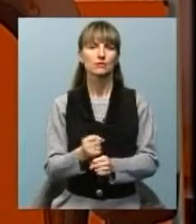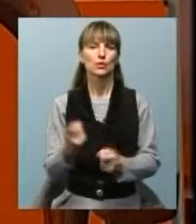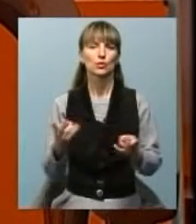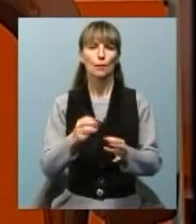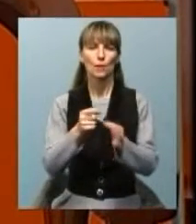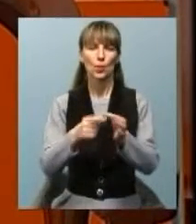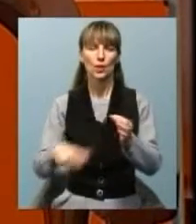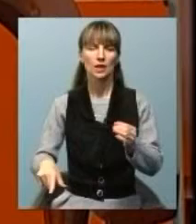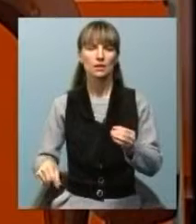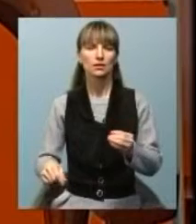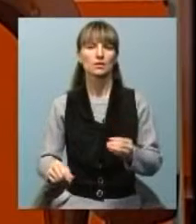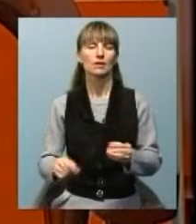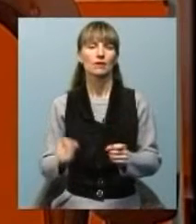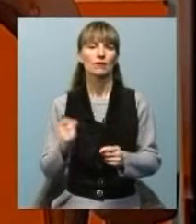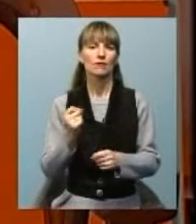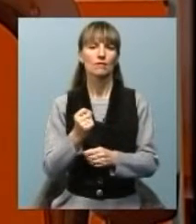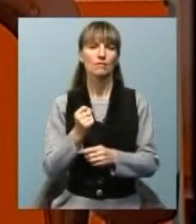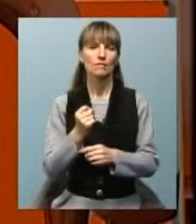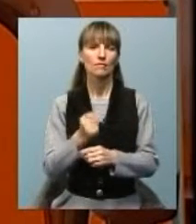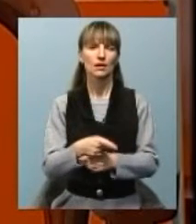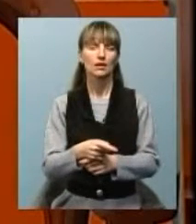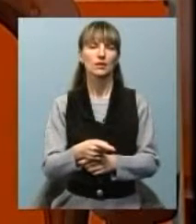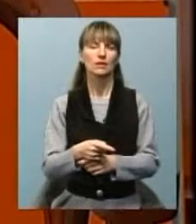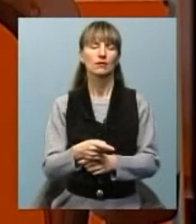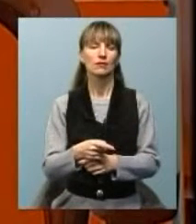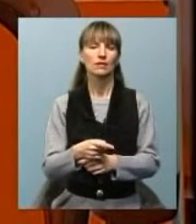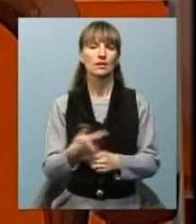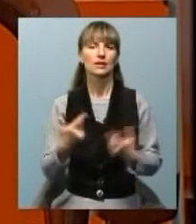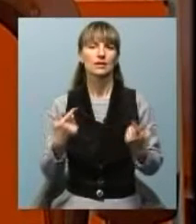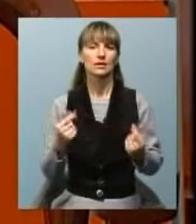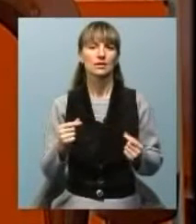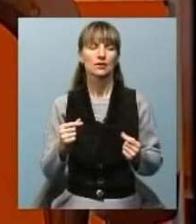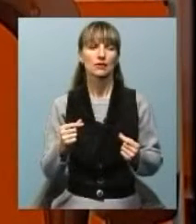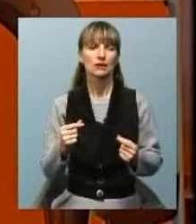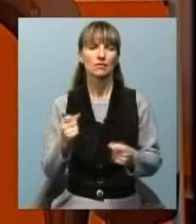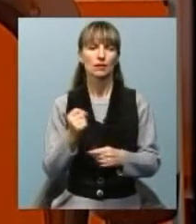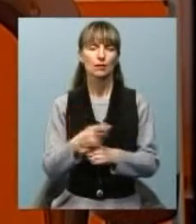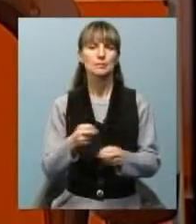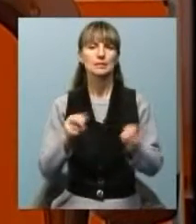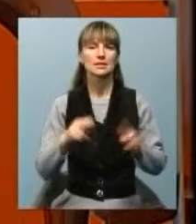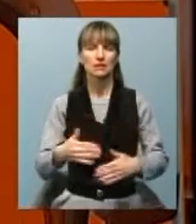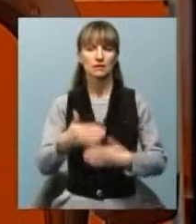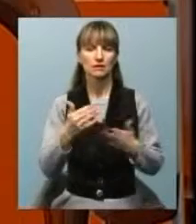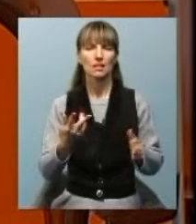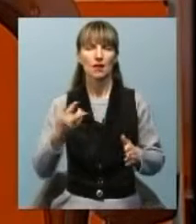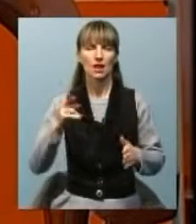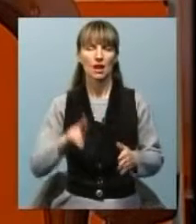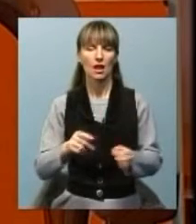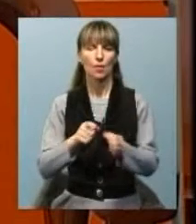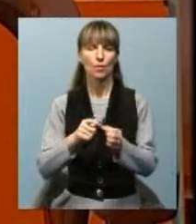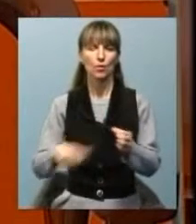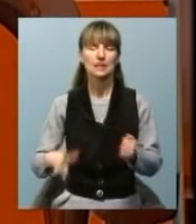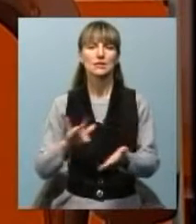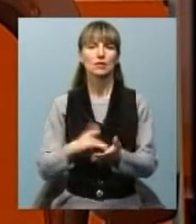Баклажки треба викидувати, де викидаються баклажки.